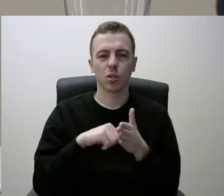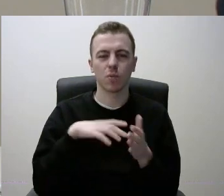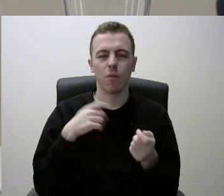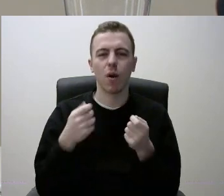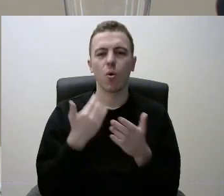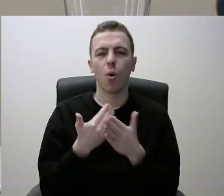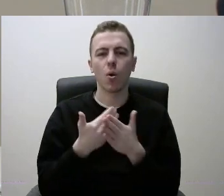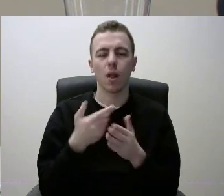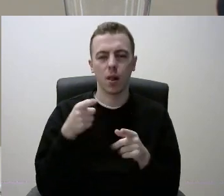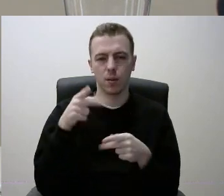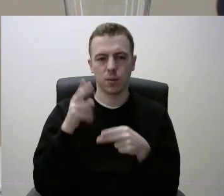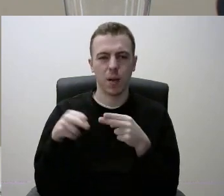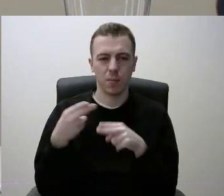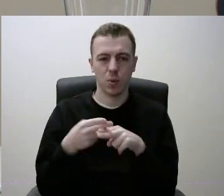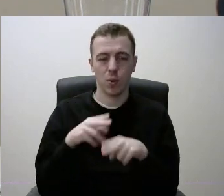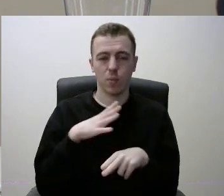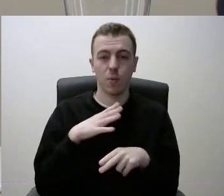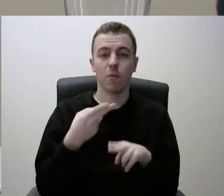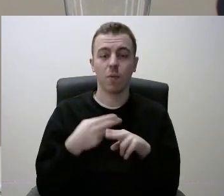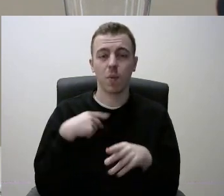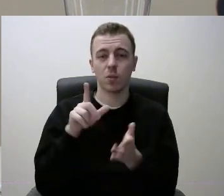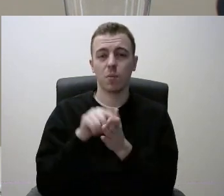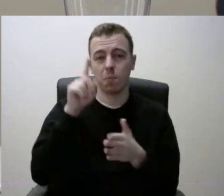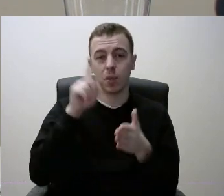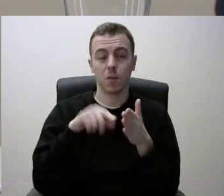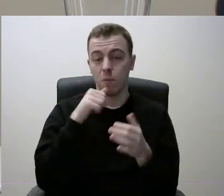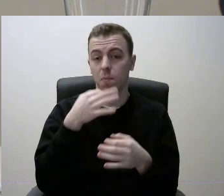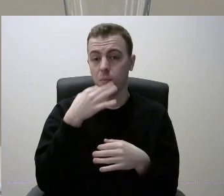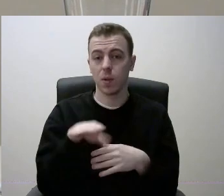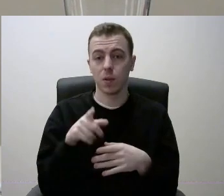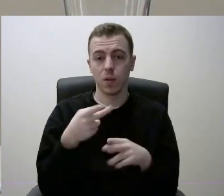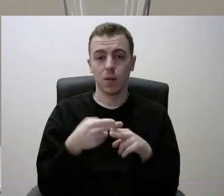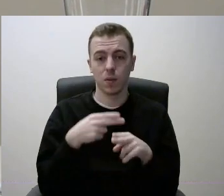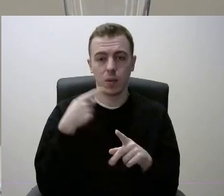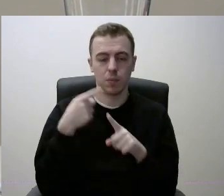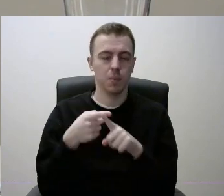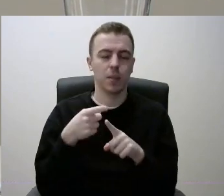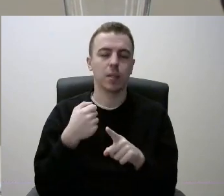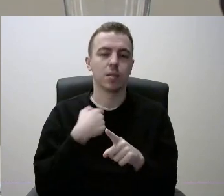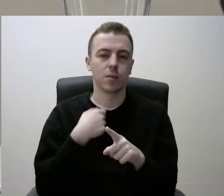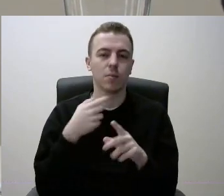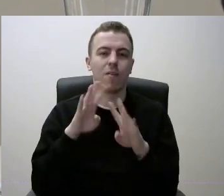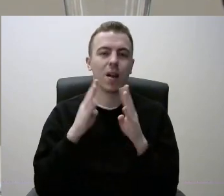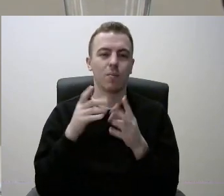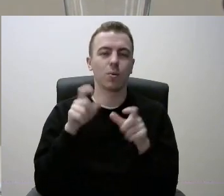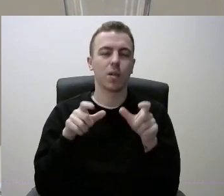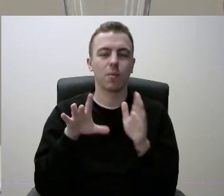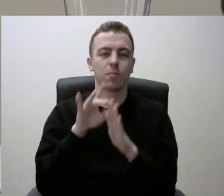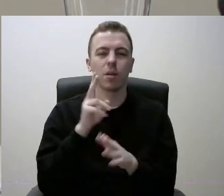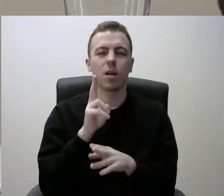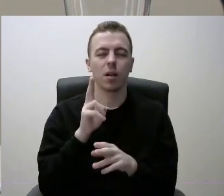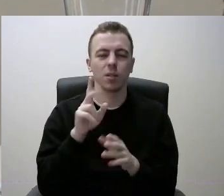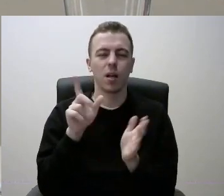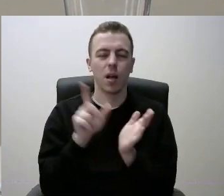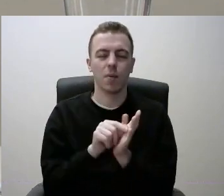priimti atitinkami sprendimai. Tai mes turėtumėm pasitikėti, jeigu mūsų netenkina, tai vis dėlto turėtumėm siekti, kad tie valdybų nariai būtų tokie, kurie atspindėtų ir akcininkų